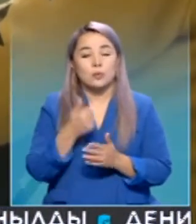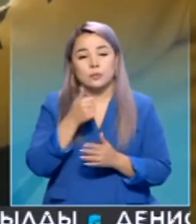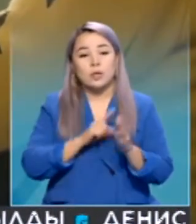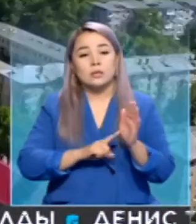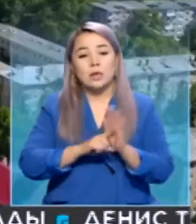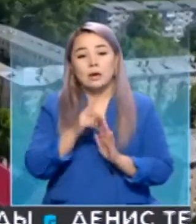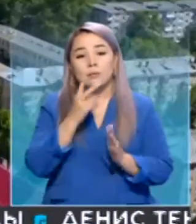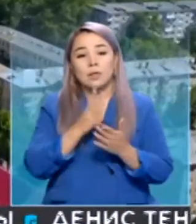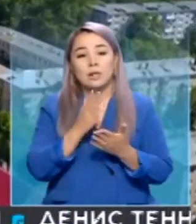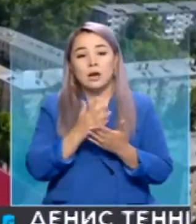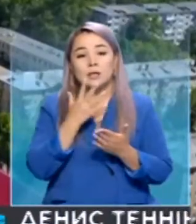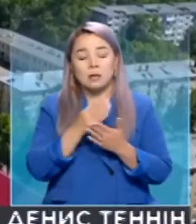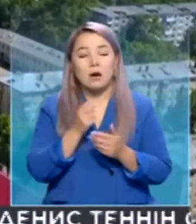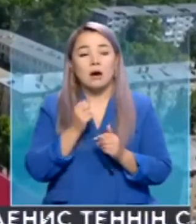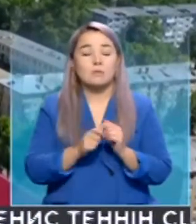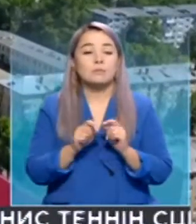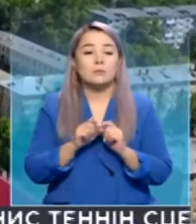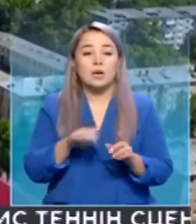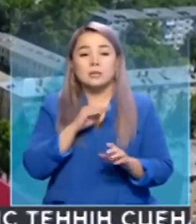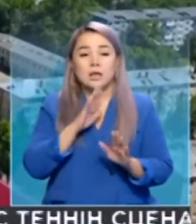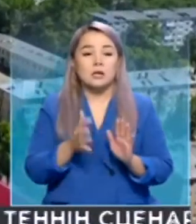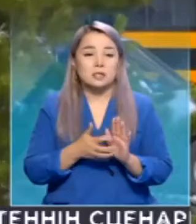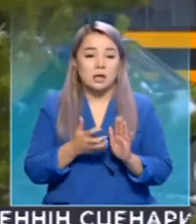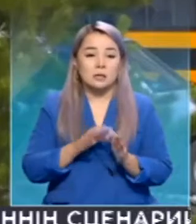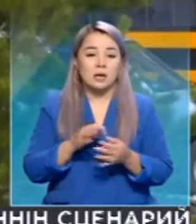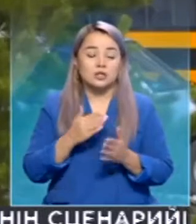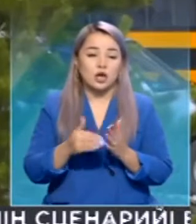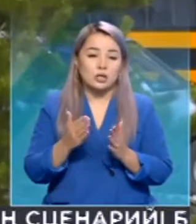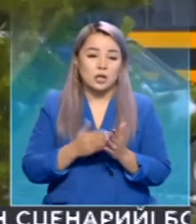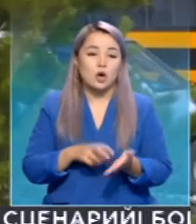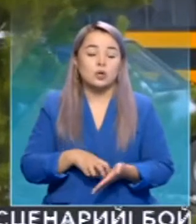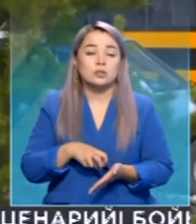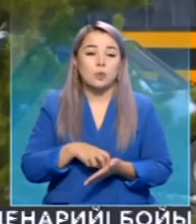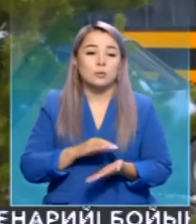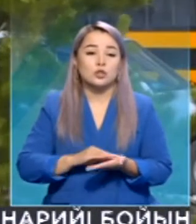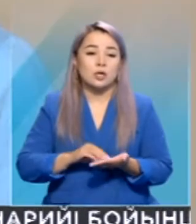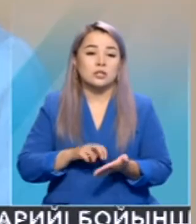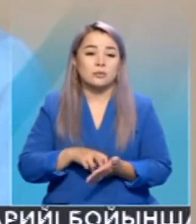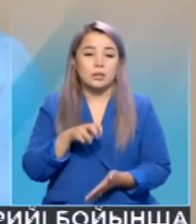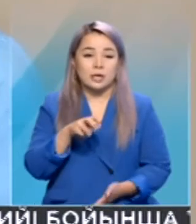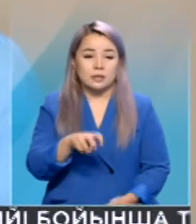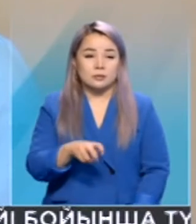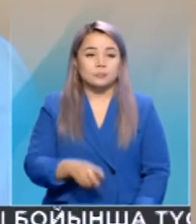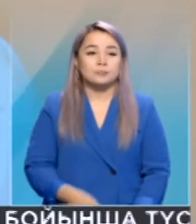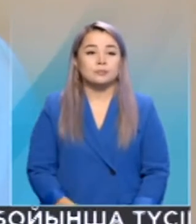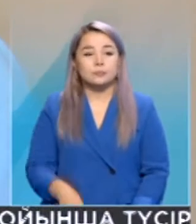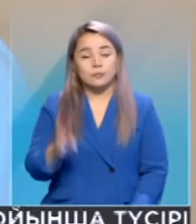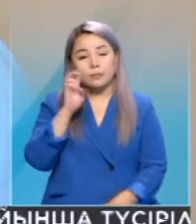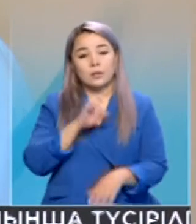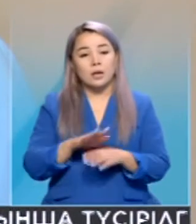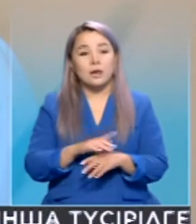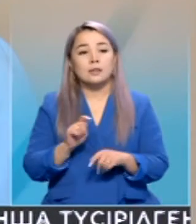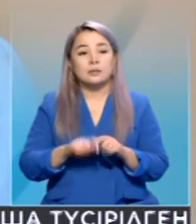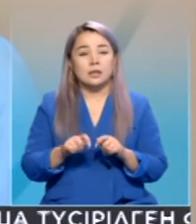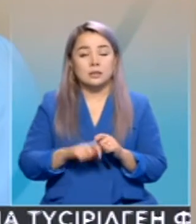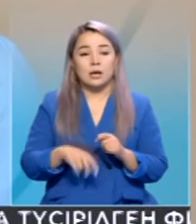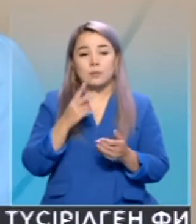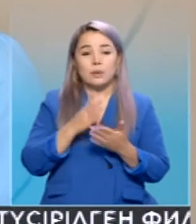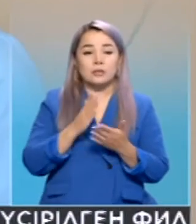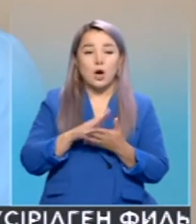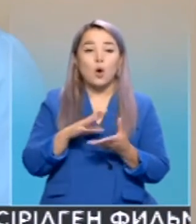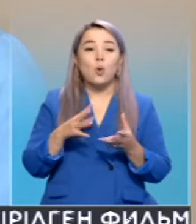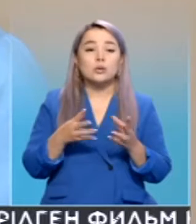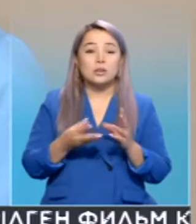әр мектеп балабақшаға анықталған кемшілікті жою жөнінде хаттама жіберген. Мемлекеттік аттестацияның қорытындысы